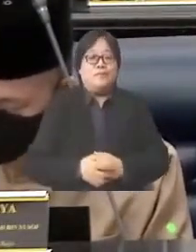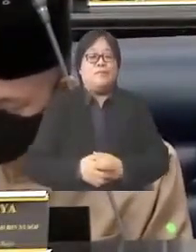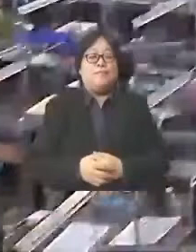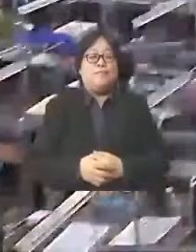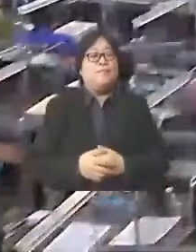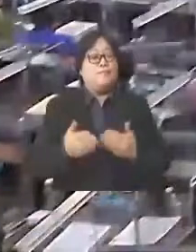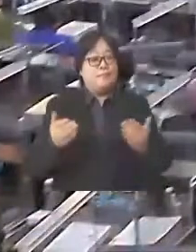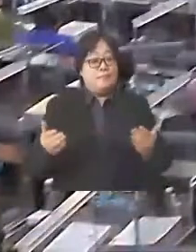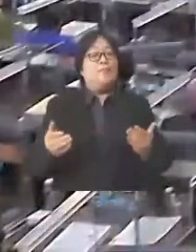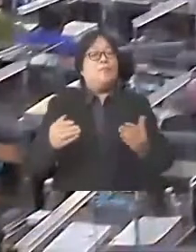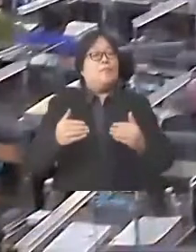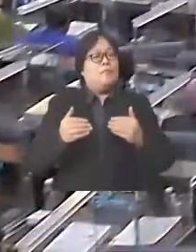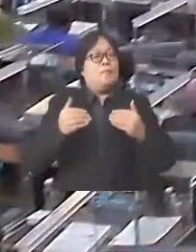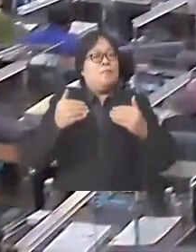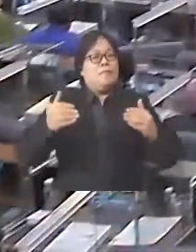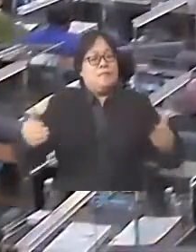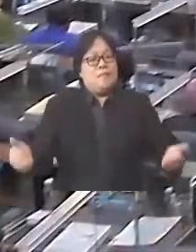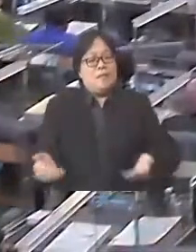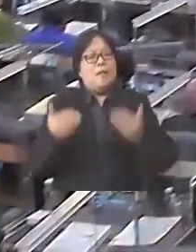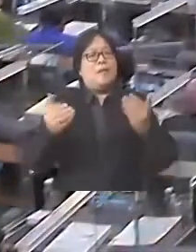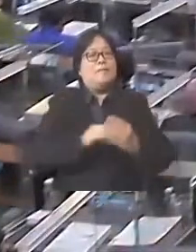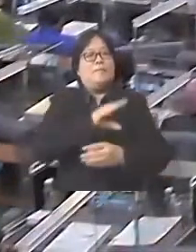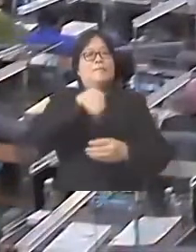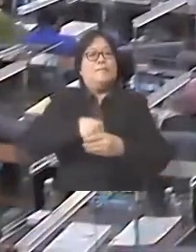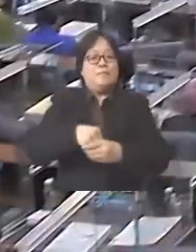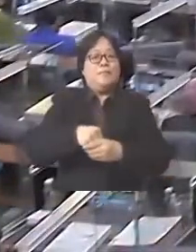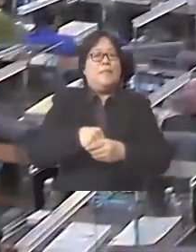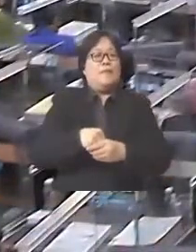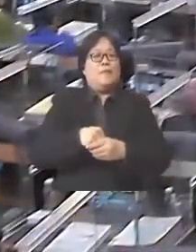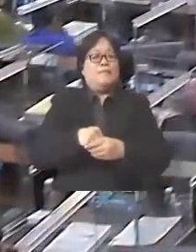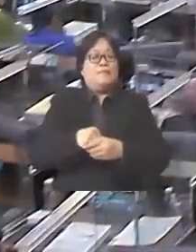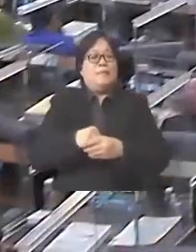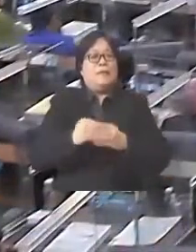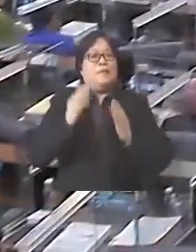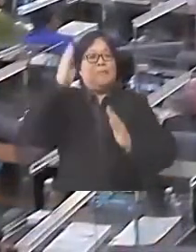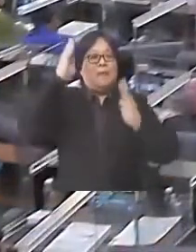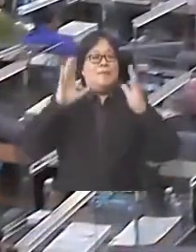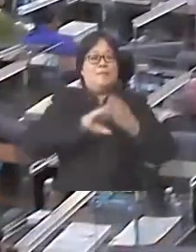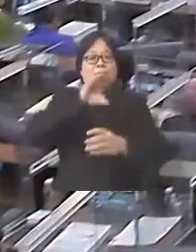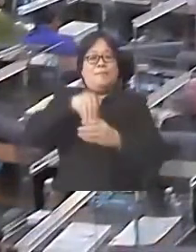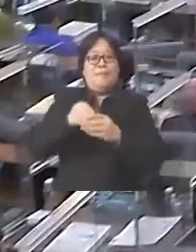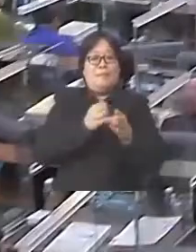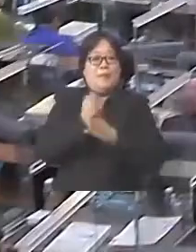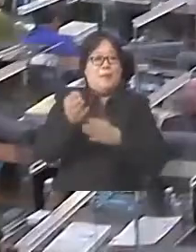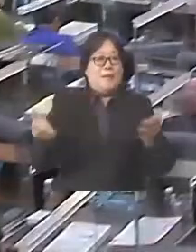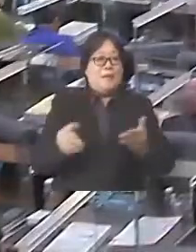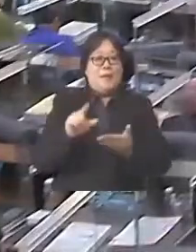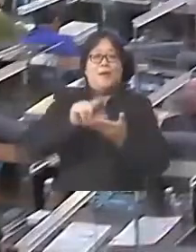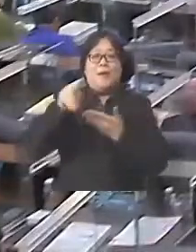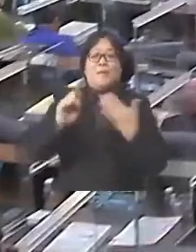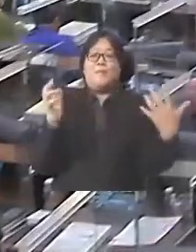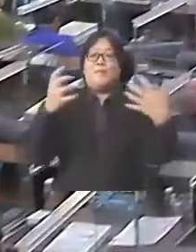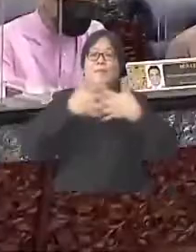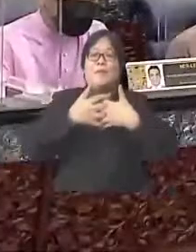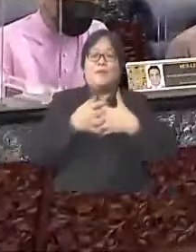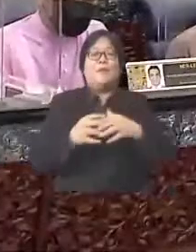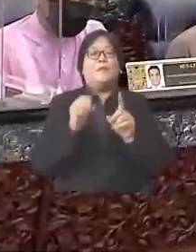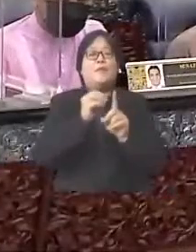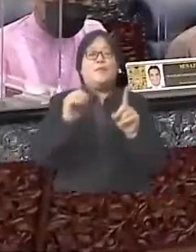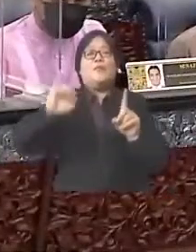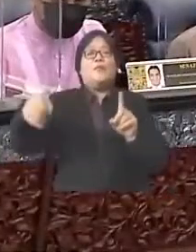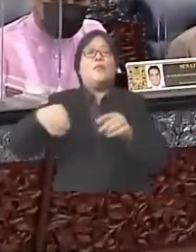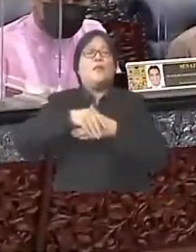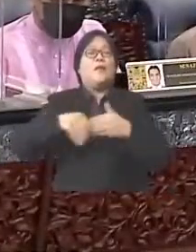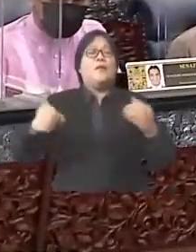make bagi terus menancapkan pelibatan pemain industri tempatan mensyukuri bidang ini Geran padanan bernilai 100